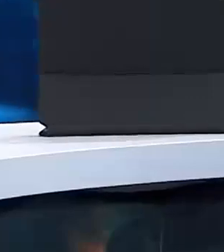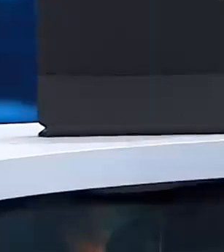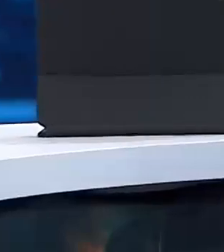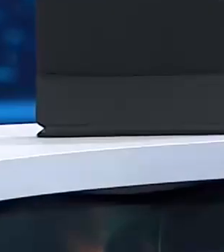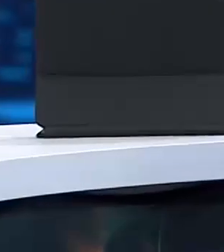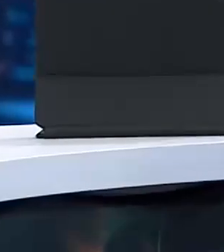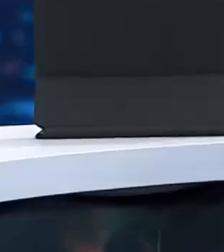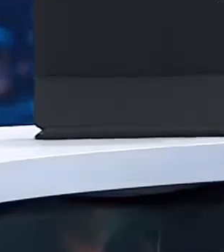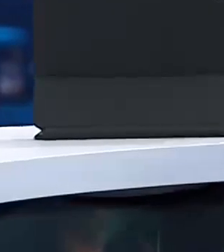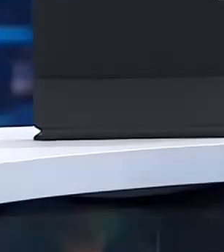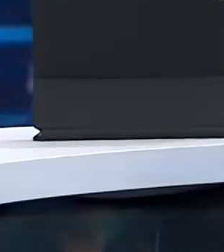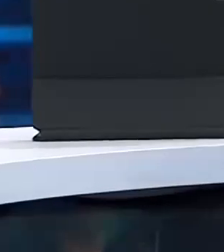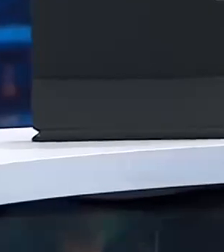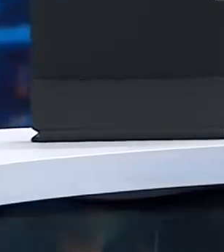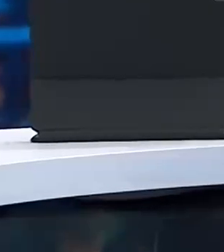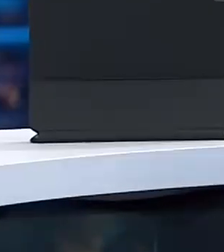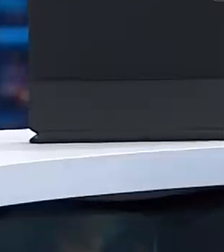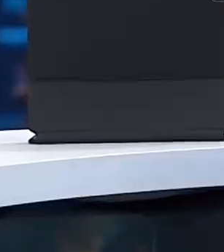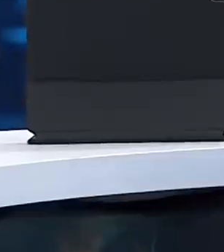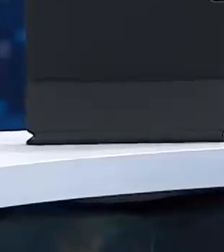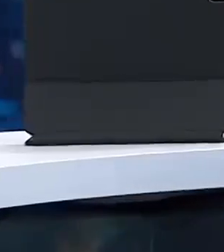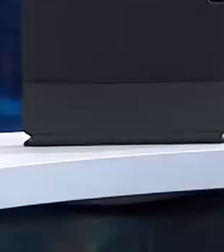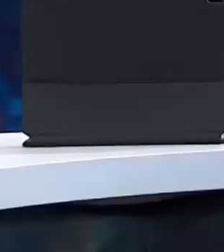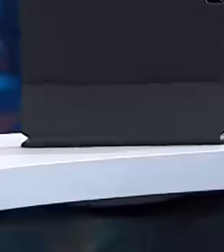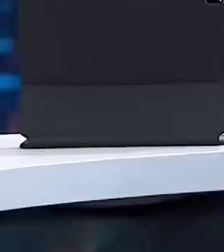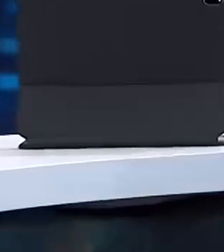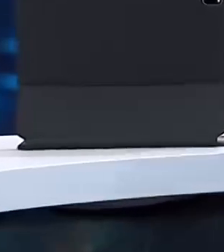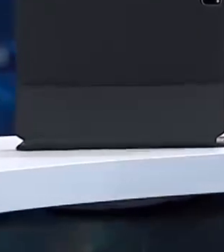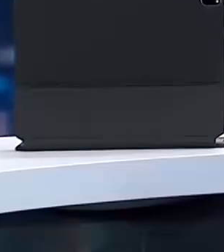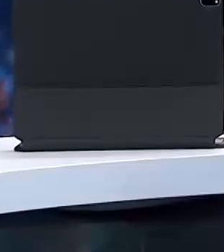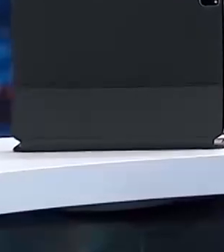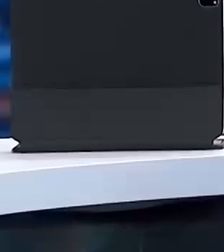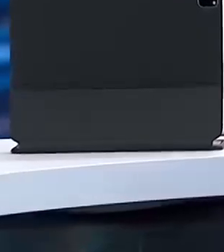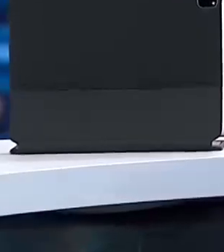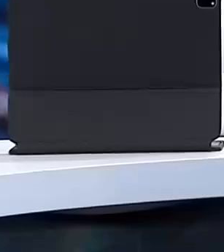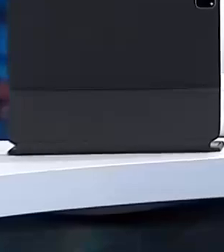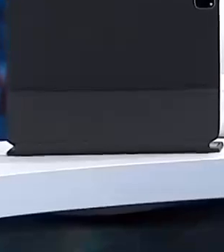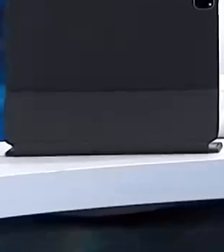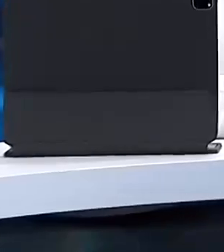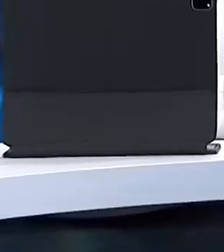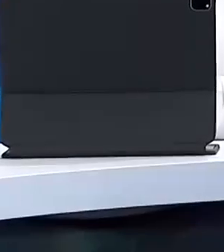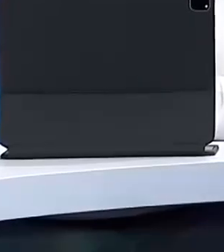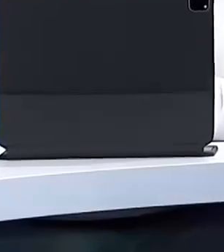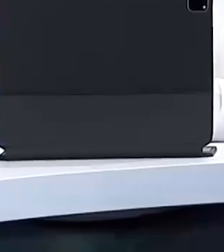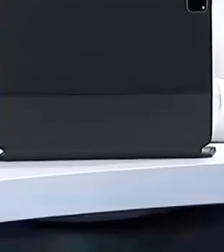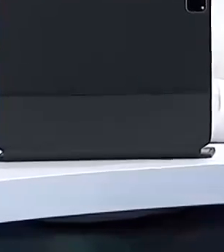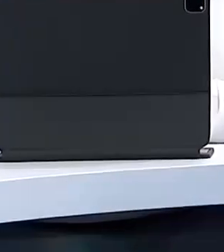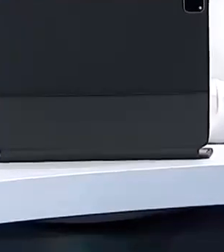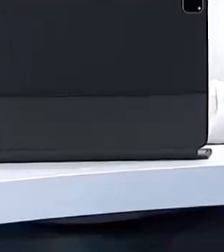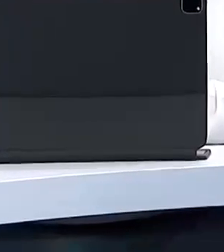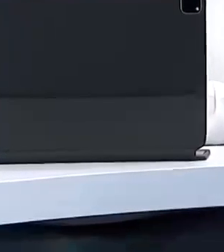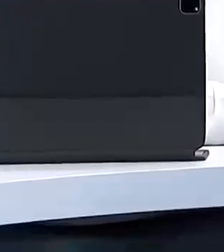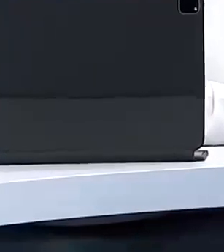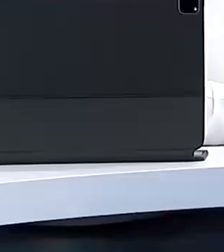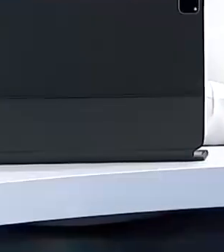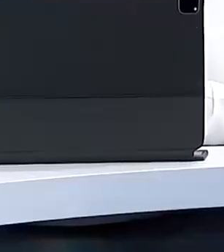اشتراطات بحيث انه يقود كذلك ايضا لابد ان يكون لديه دورات تاهيليه بحيث ان ان يستطيع التعامل مع الاصم يقول كثير من المنادين مثل